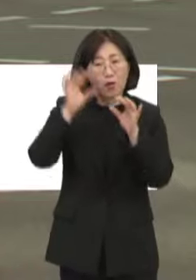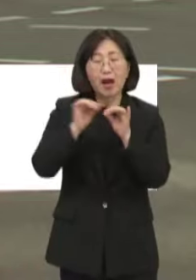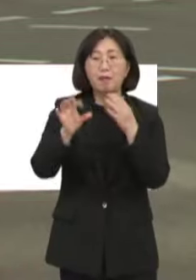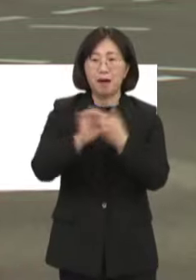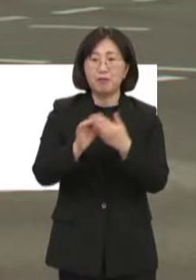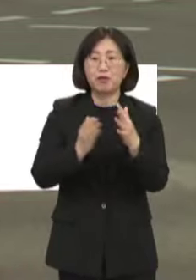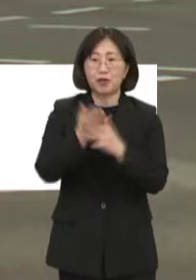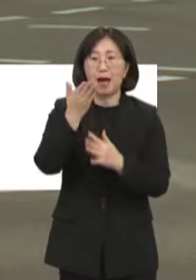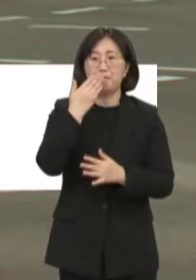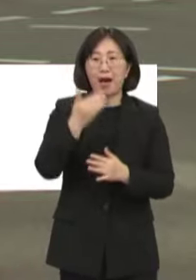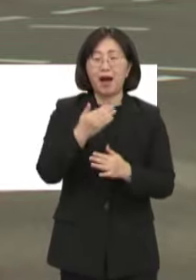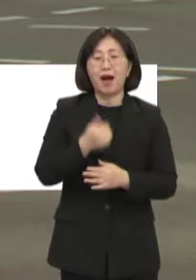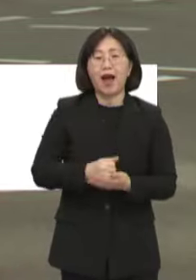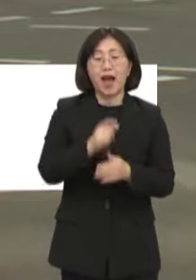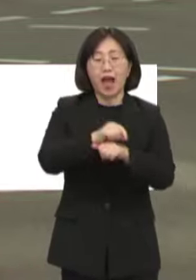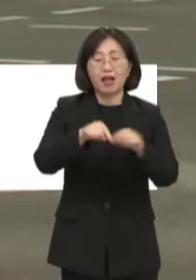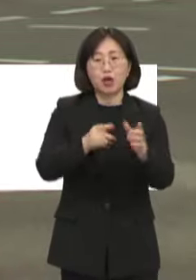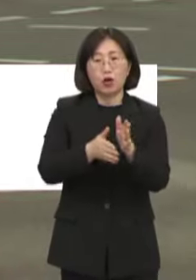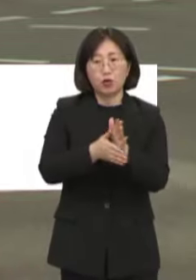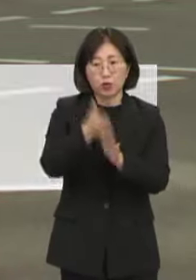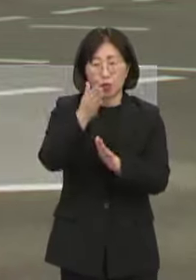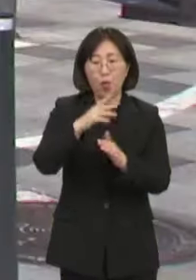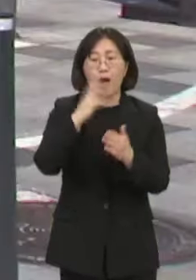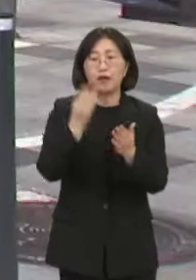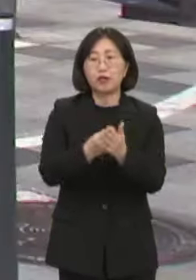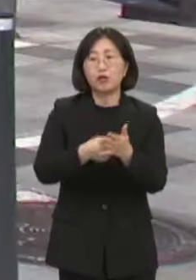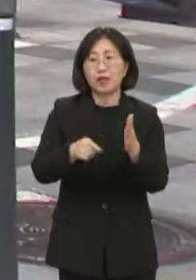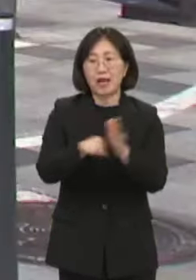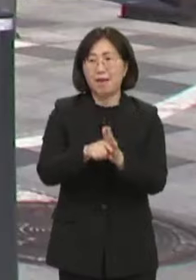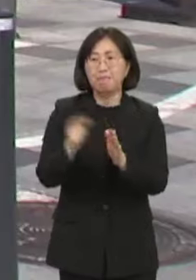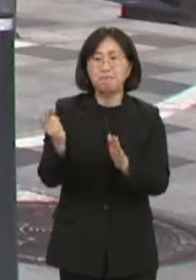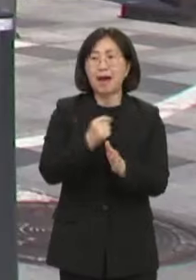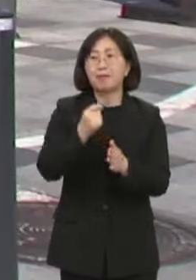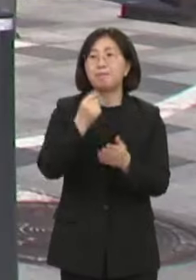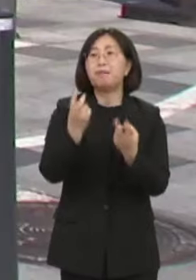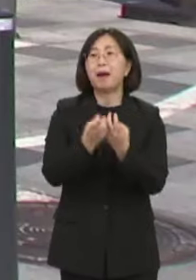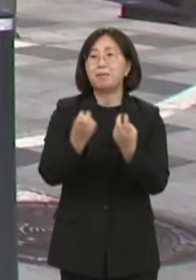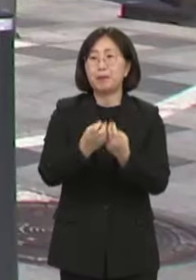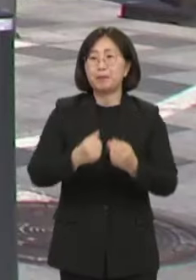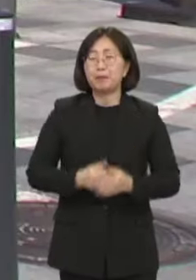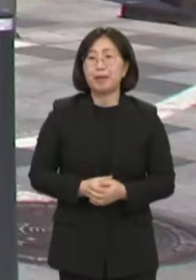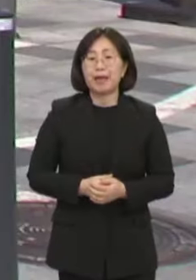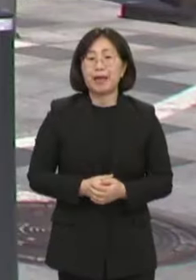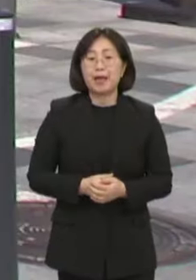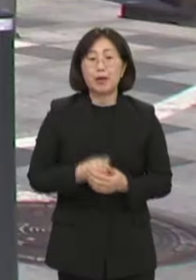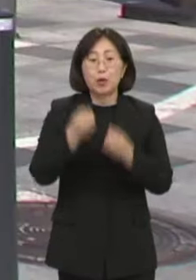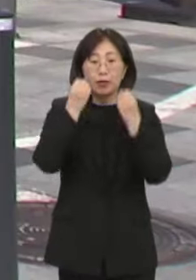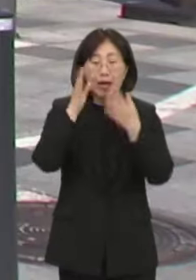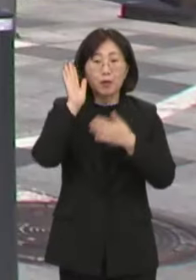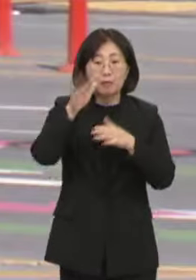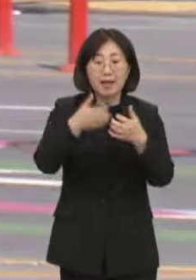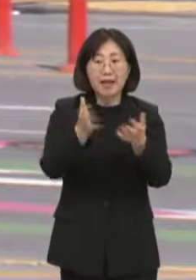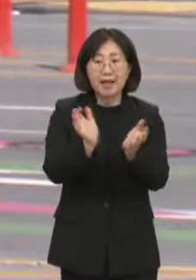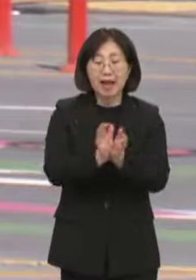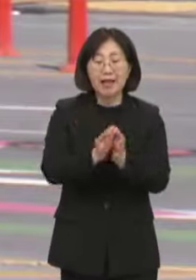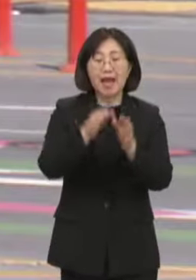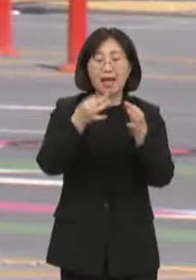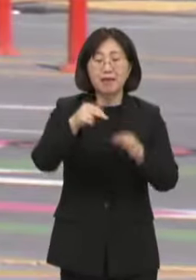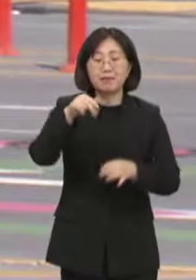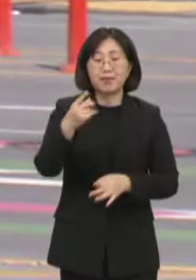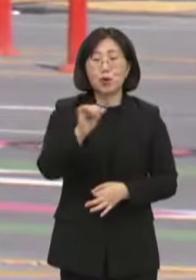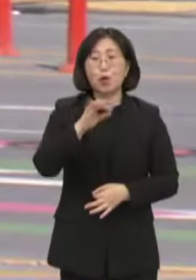완성하는 가장 쉽고 빠른 방법입니다. 논산계룡 금산의 현역 의원인 새로운 미래 김종민